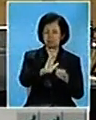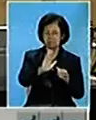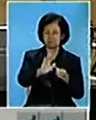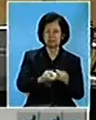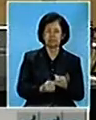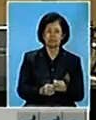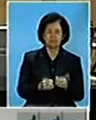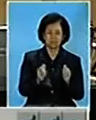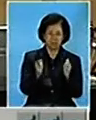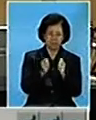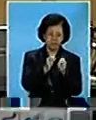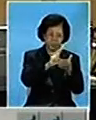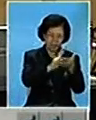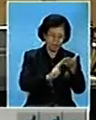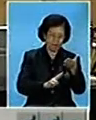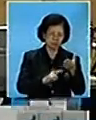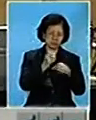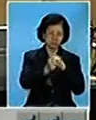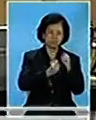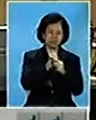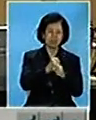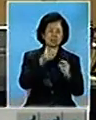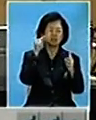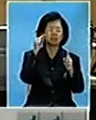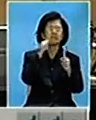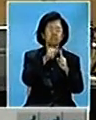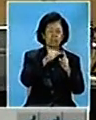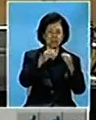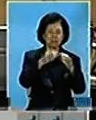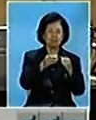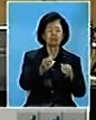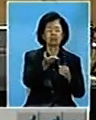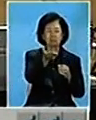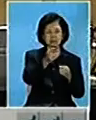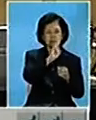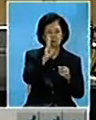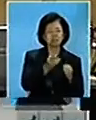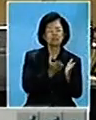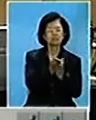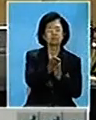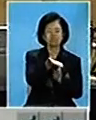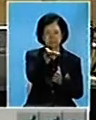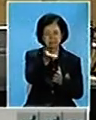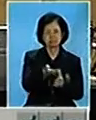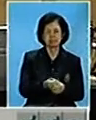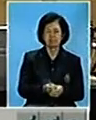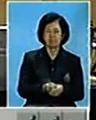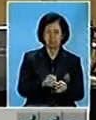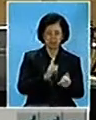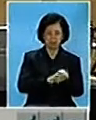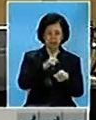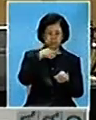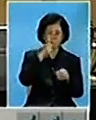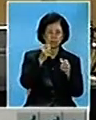การรายงานประจำปีได้ไหมครับเดี๋ยวไปถึงอีกพักหนึ่งเดี๋ยวท่านก็ใช้สิทธิ์อีกนะครับนะแล้วก็เวลาพูดขอให้